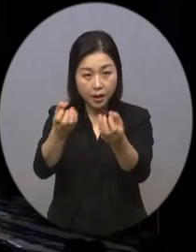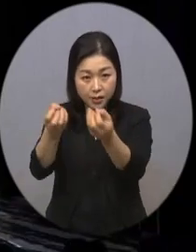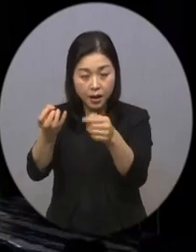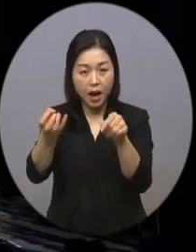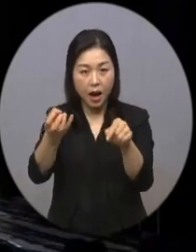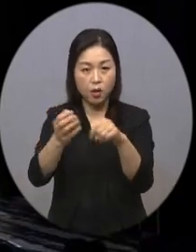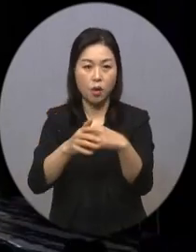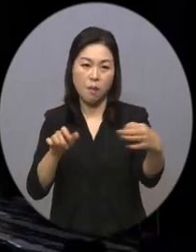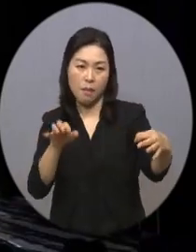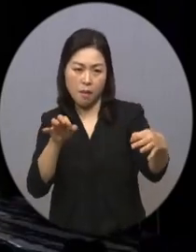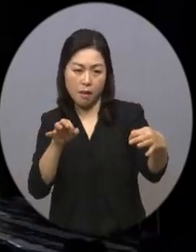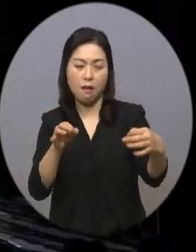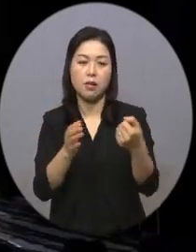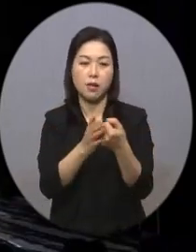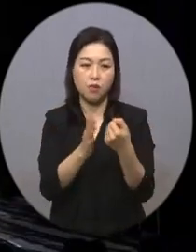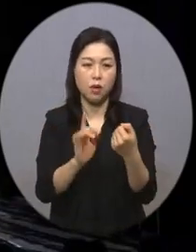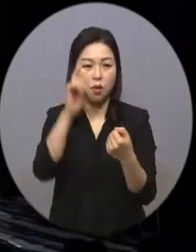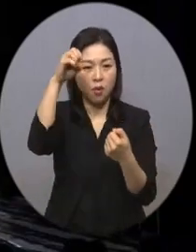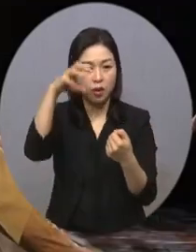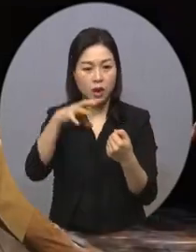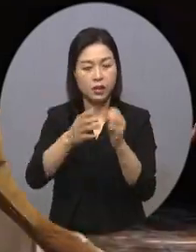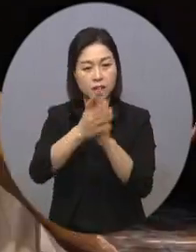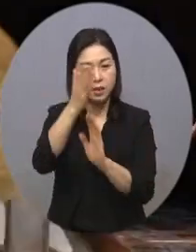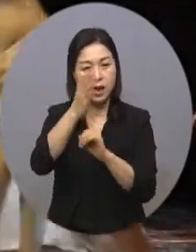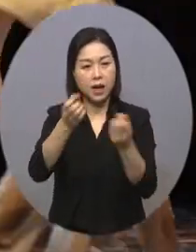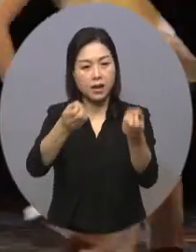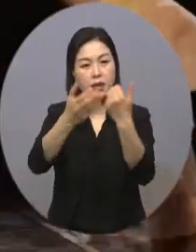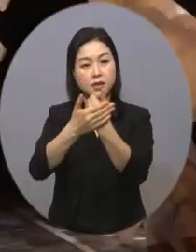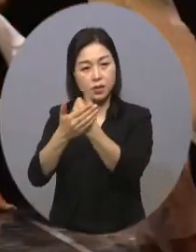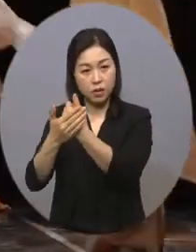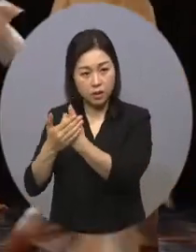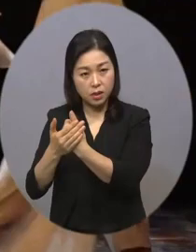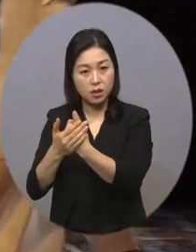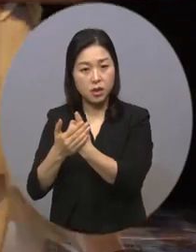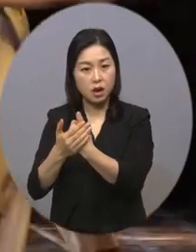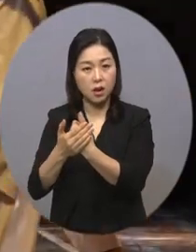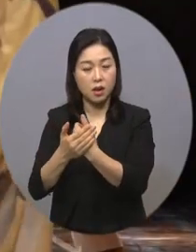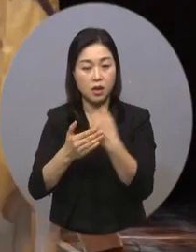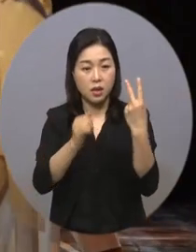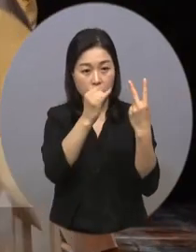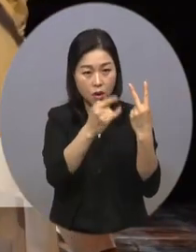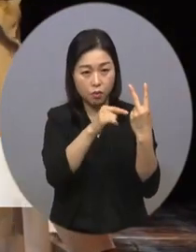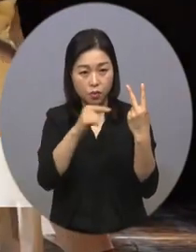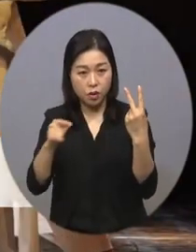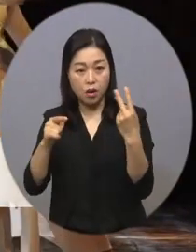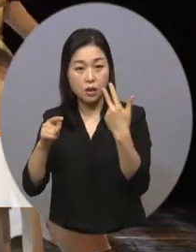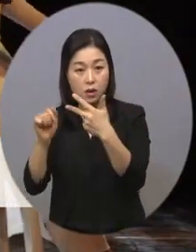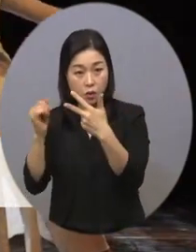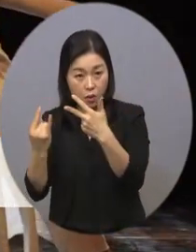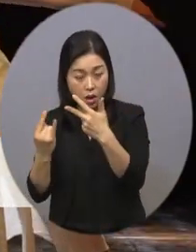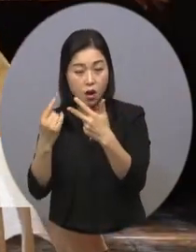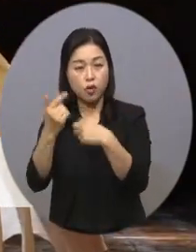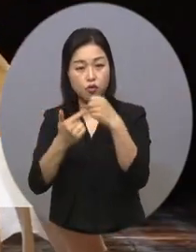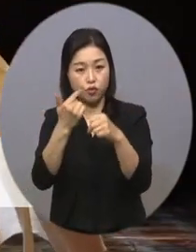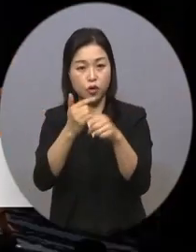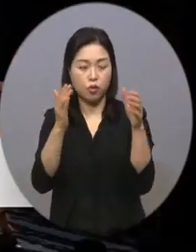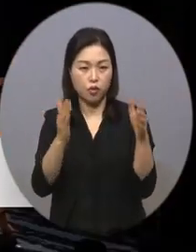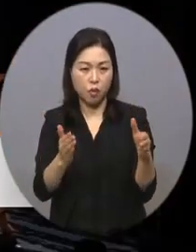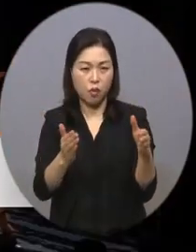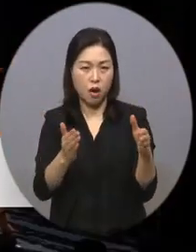때문에 고양시의 행사 지원 예산은 지난 2회부터 7회까지 6년 내내 동결되어 온